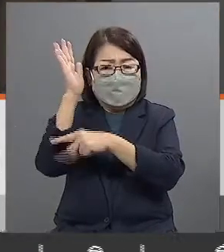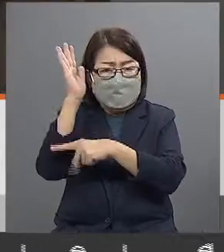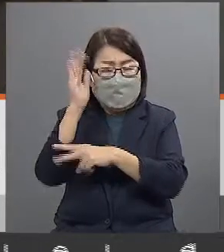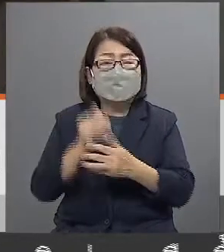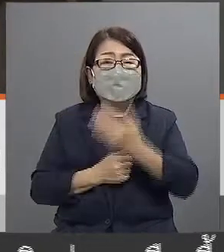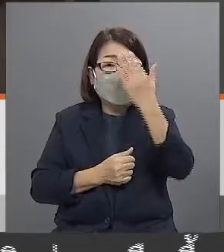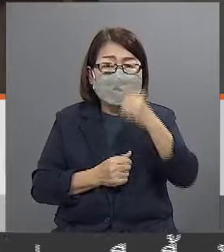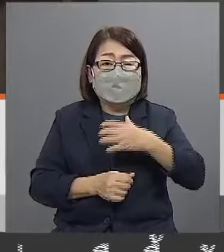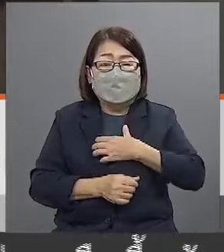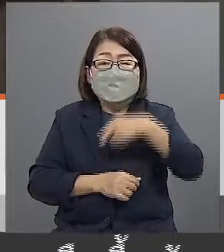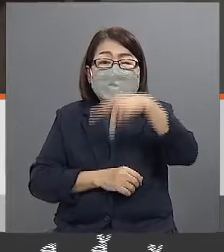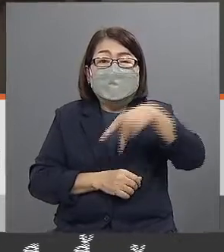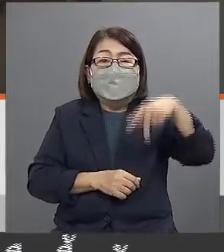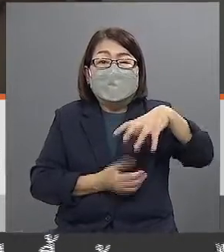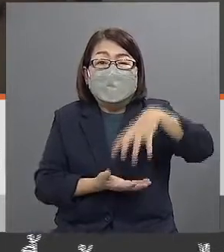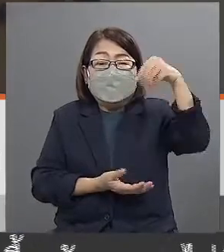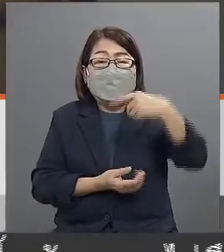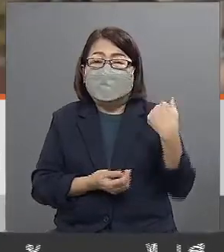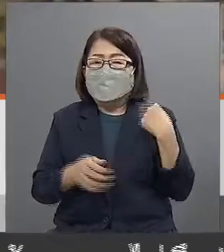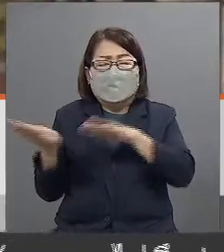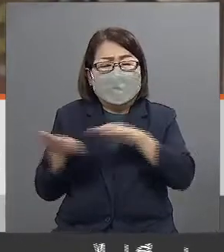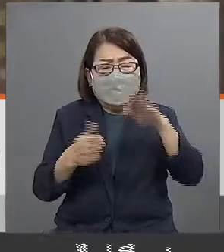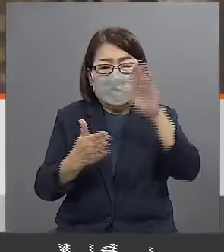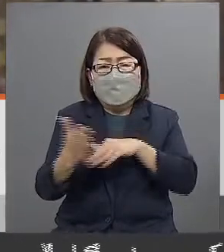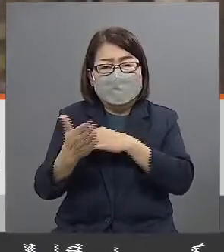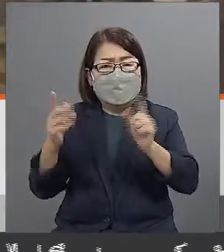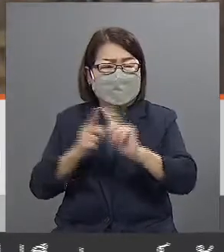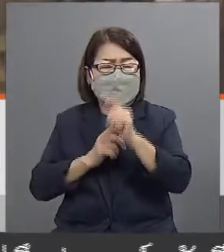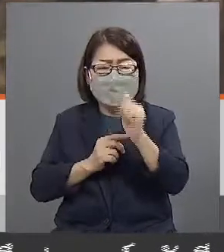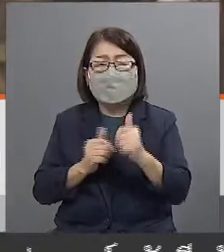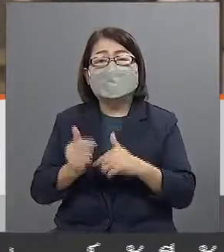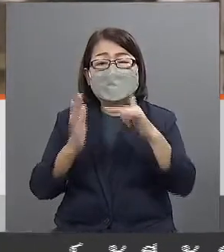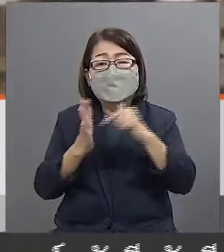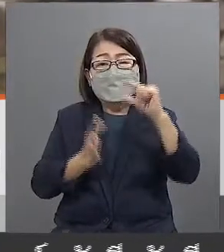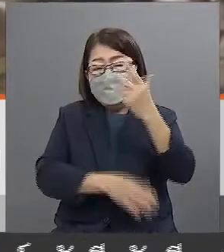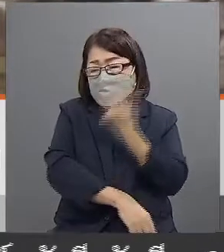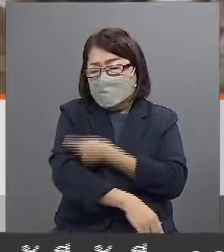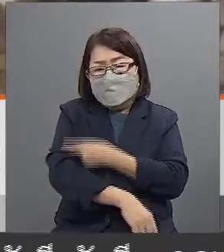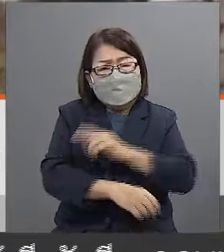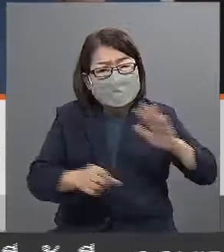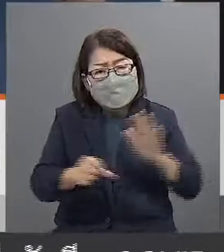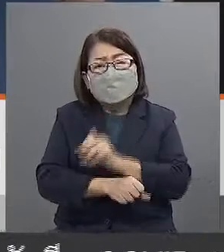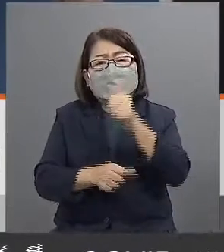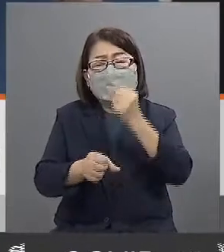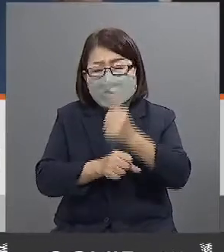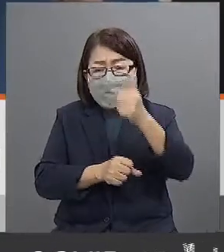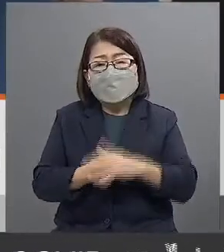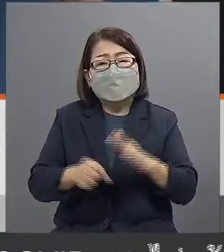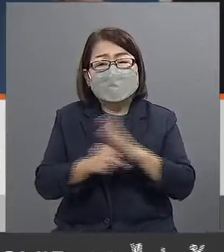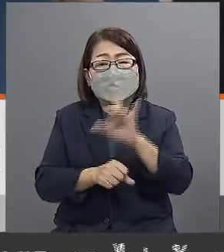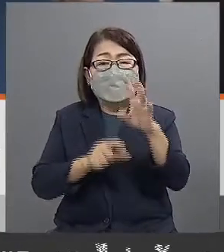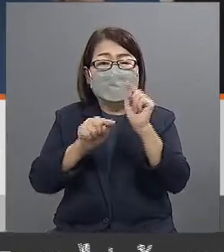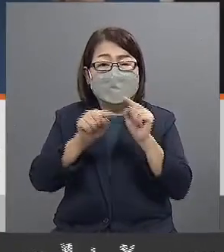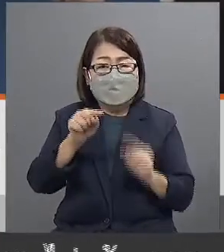มีความพร้อมด้านมาตรการต่างๆโดยเฉพาะจะสามารถฉีดวัคซีนให้กับประชาชนทั้งหมดอาเกาะได้เต็มร้อยเปอร์เซ็นต์ภายในเดือน